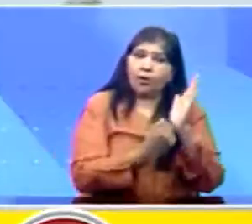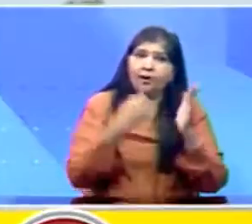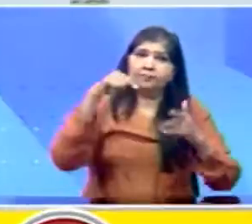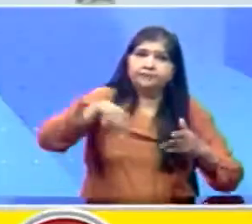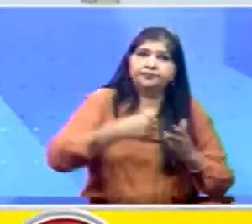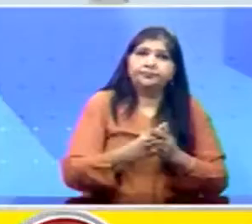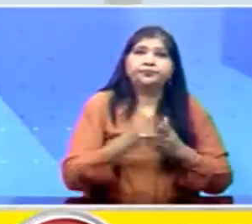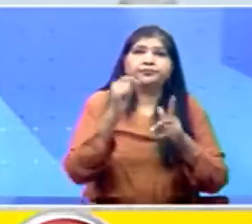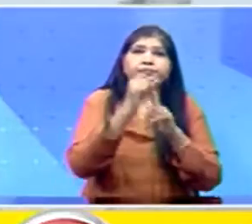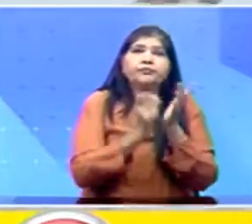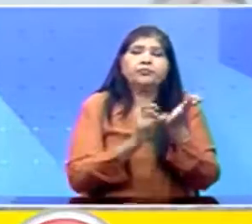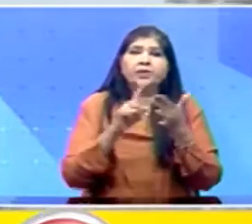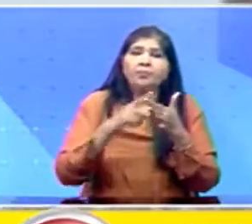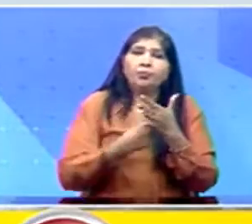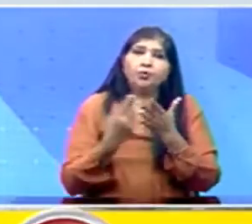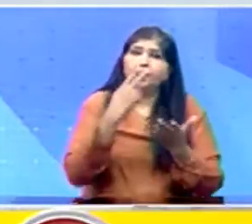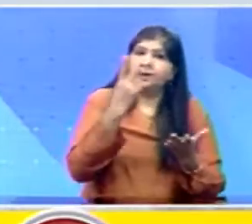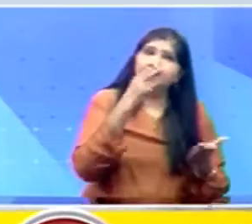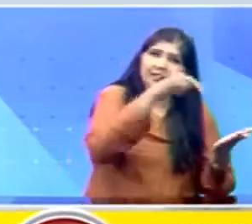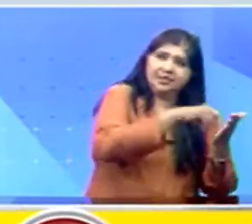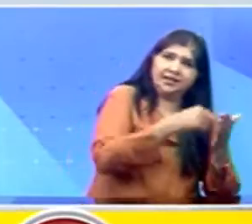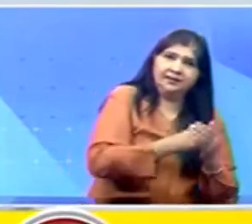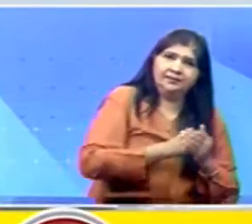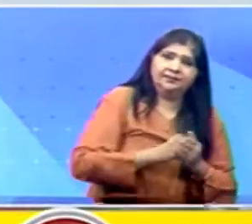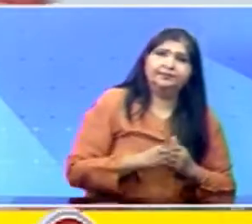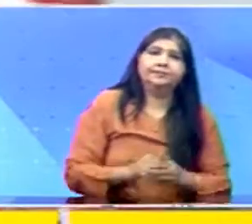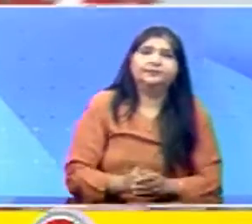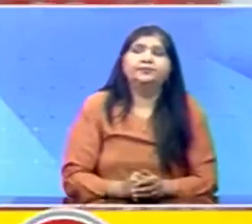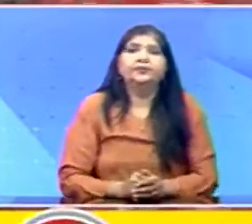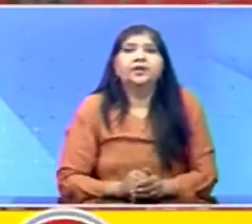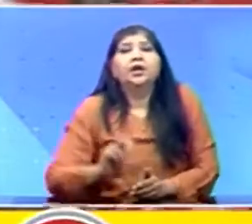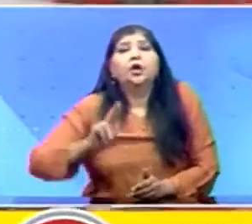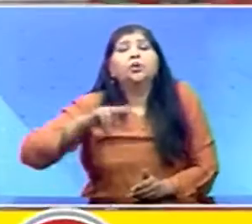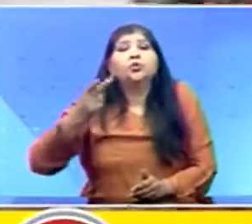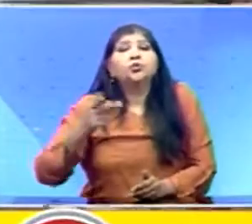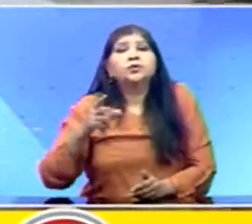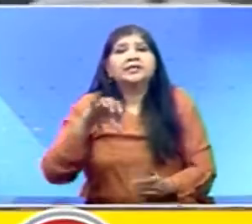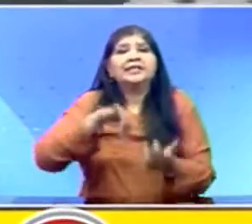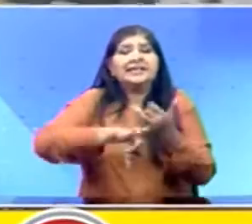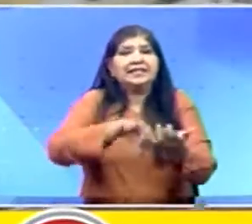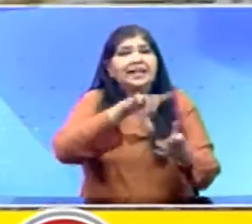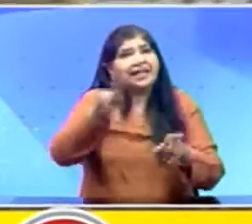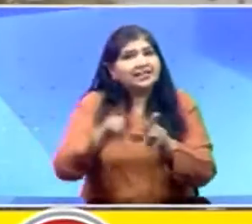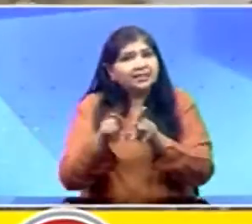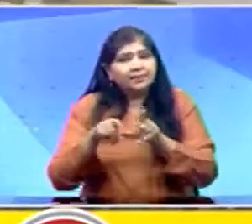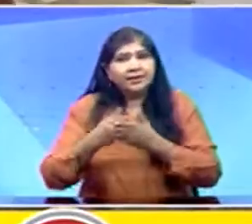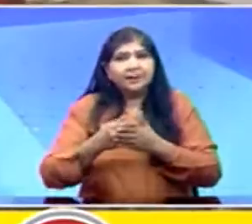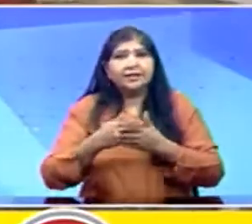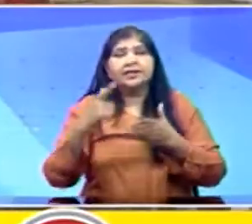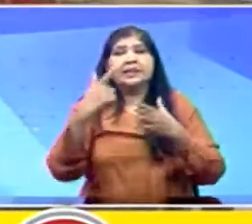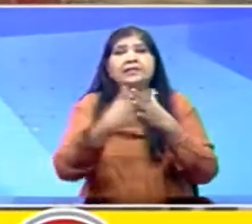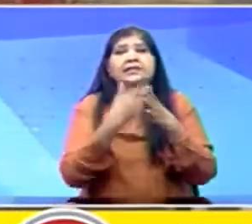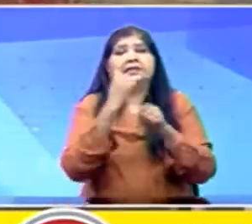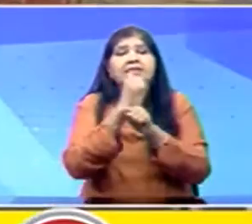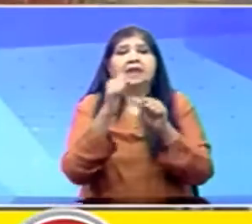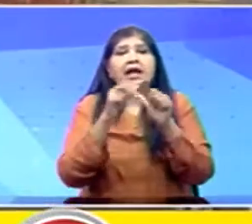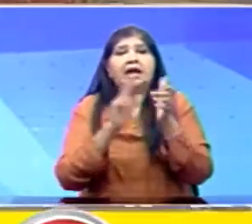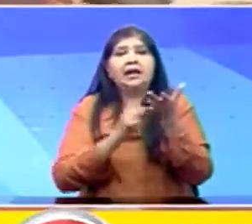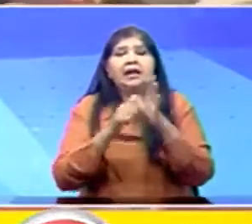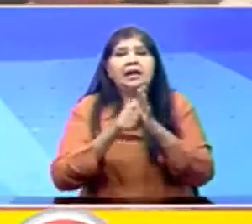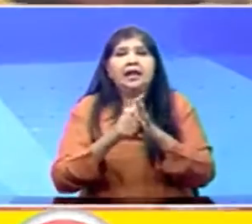पूरी जाने का सौभागे मिले दूसरे राज्यों में भी जगनात यात्रा